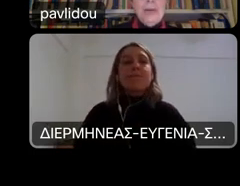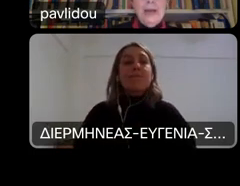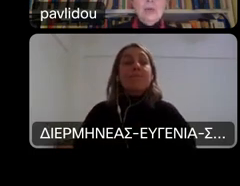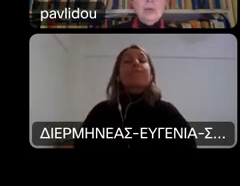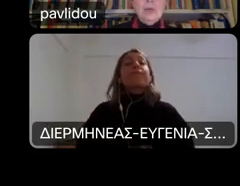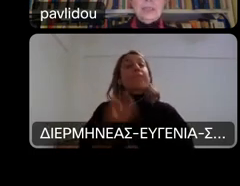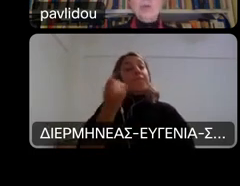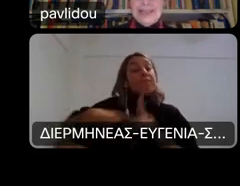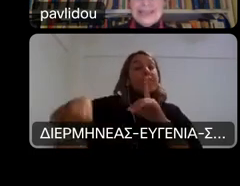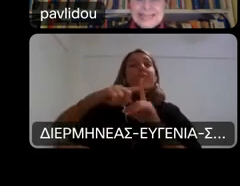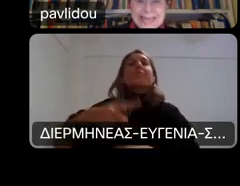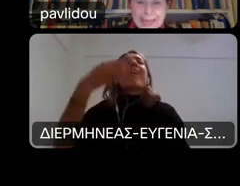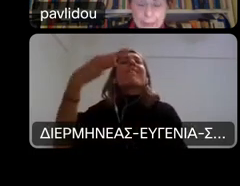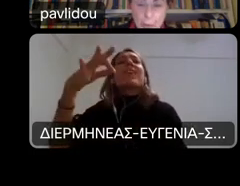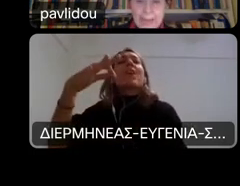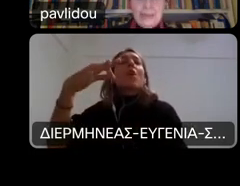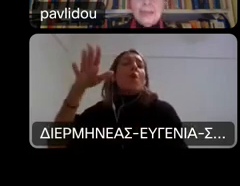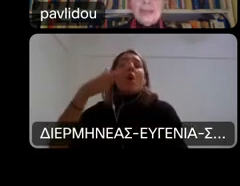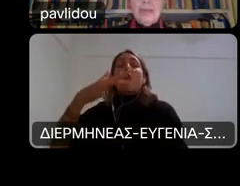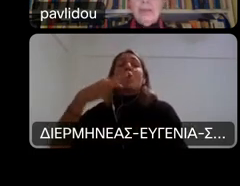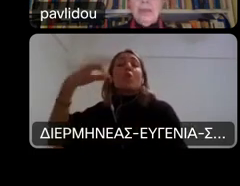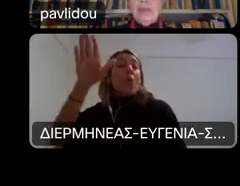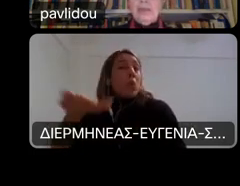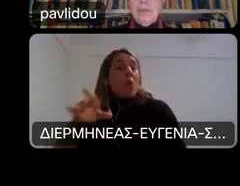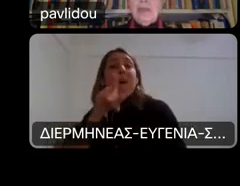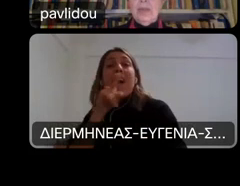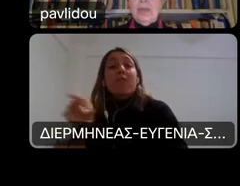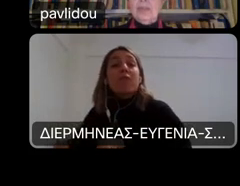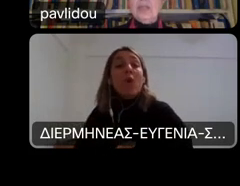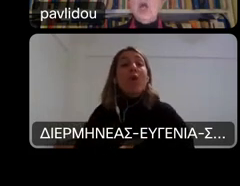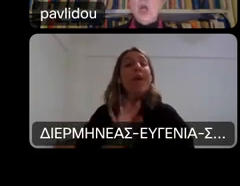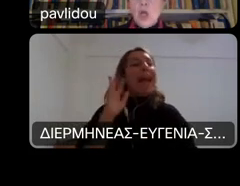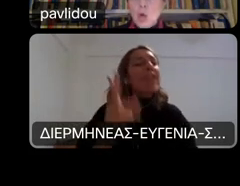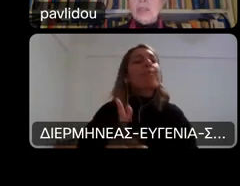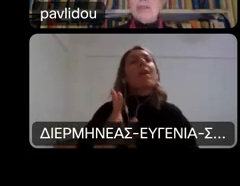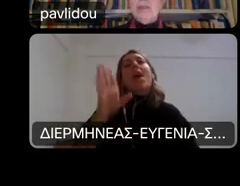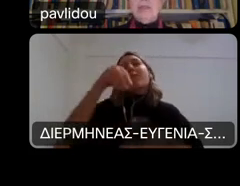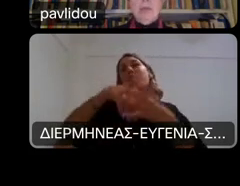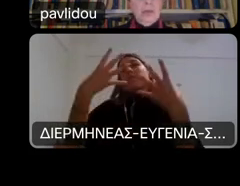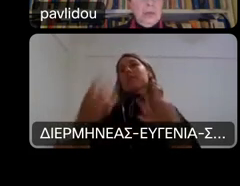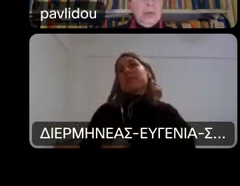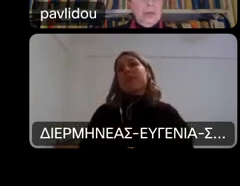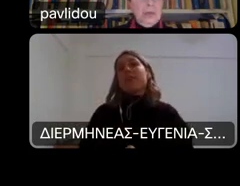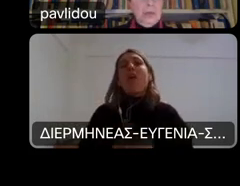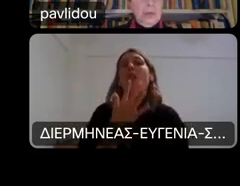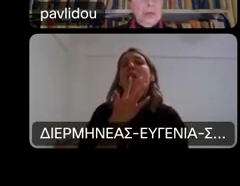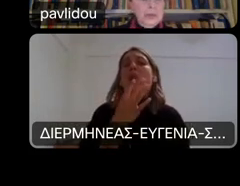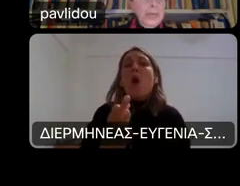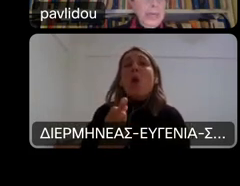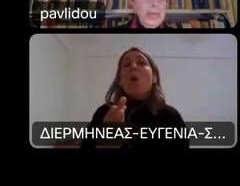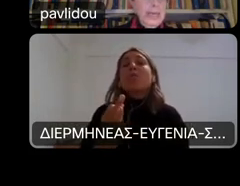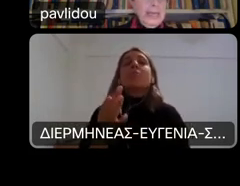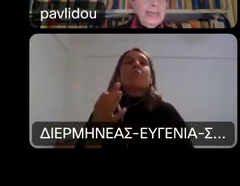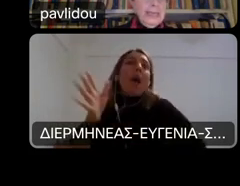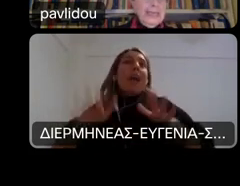Επιπλέον, ο σεξισμός εμφυλοχωρεί στις λεπτομέρειες της καθημερινής διαπίδρασης λόγω της ενδεικτικότητας του φύλου.